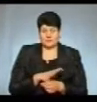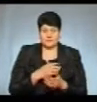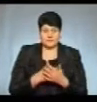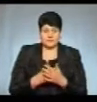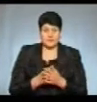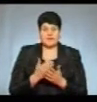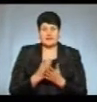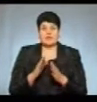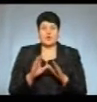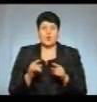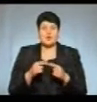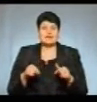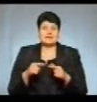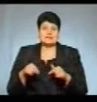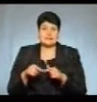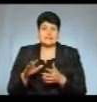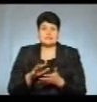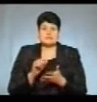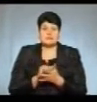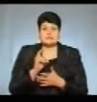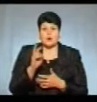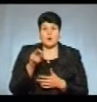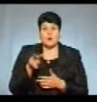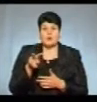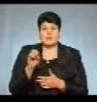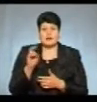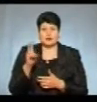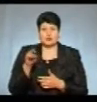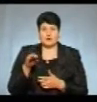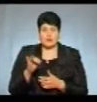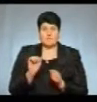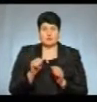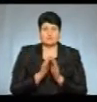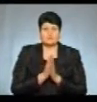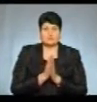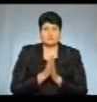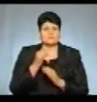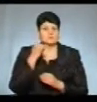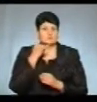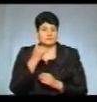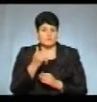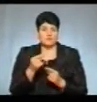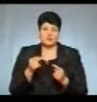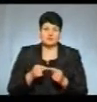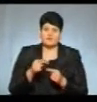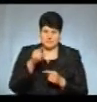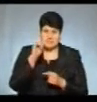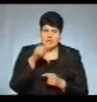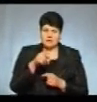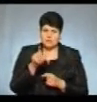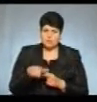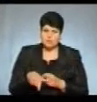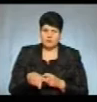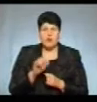такі організації, які займаються так звані колектори. Вони можуть телефонувати, просити там, уточняти, чи ви знаєте таку особу,